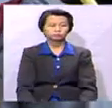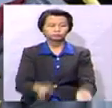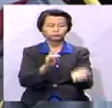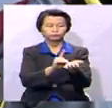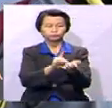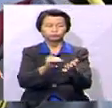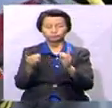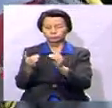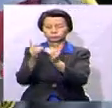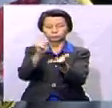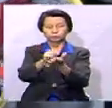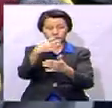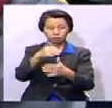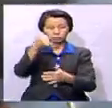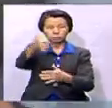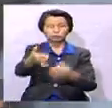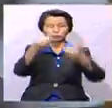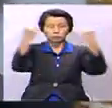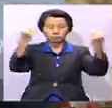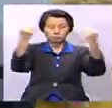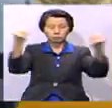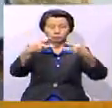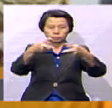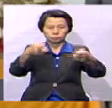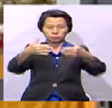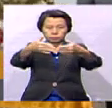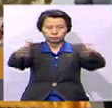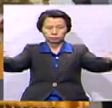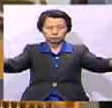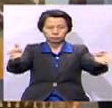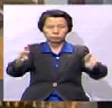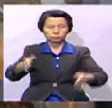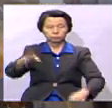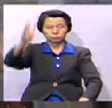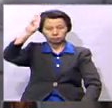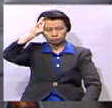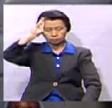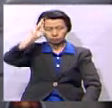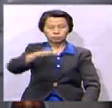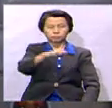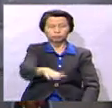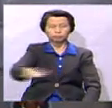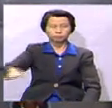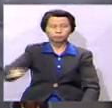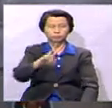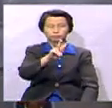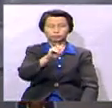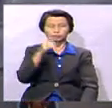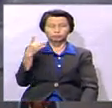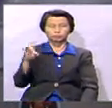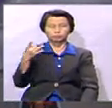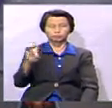Ahmad Samsuri ditemui media selepas hadir pada majlis perasmian pembukaan Korobori Pengakap Kanak-kanak Peringkat Kebangsaan